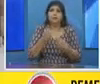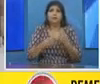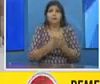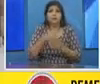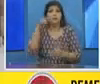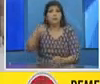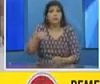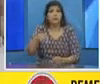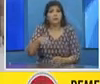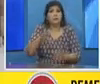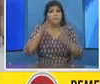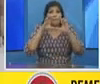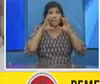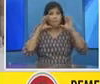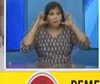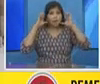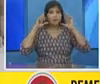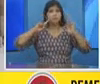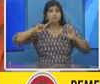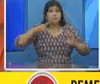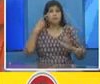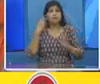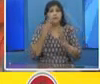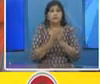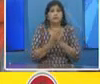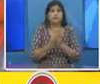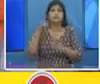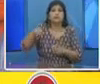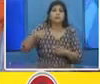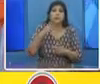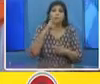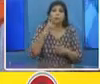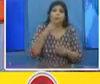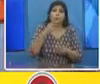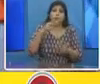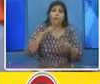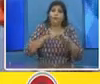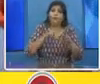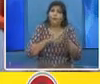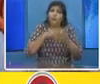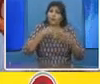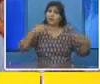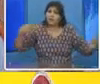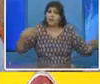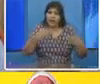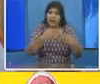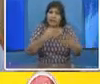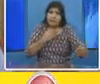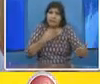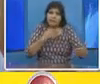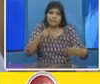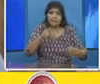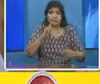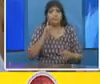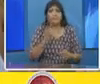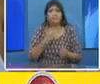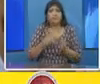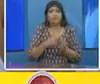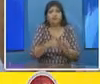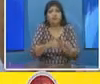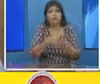अगर आप मास्क नहीं पहनते हैं, 2 गज की दूरी का पालन नहीं करते हैं या